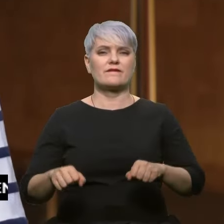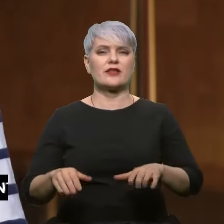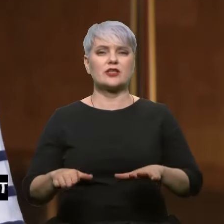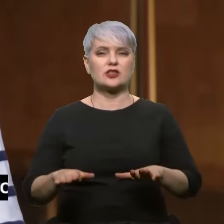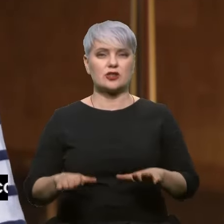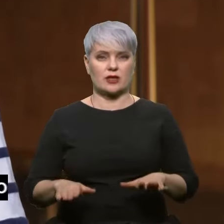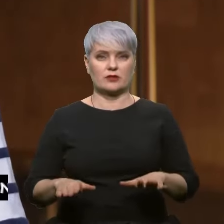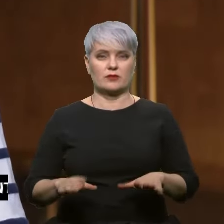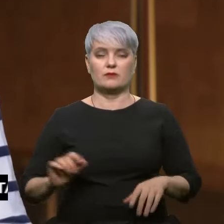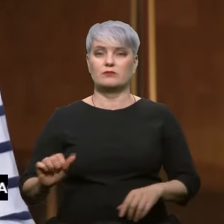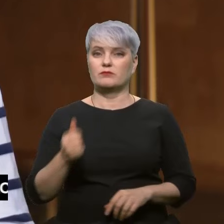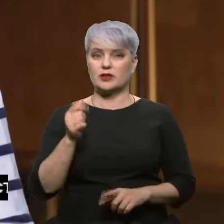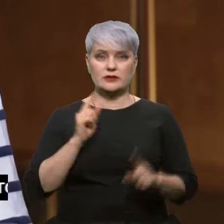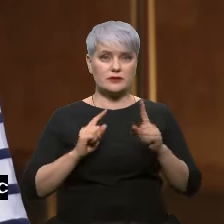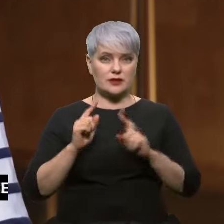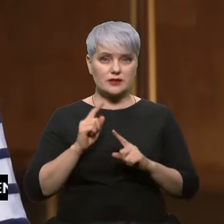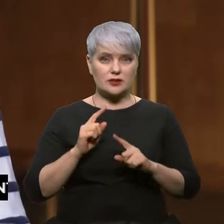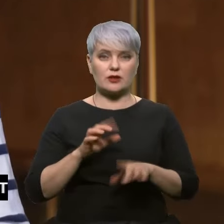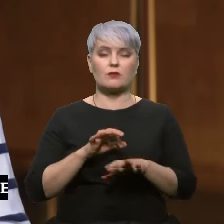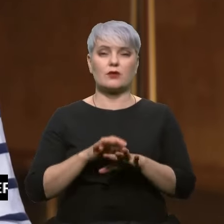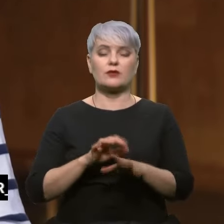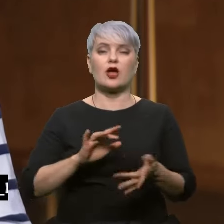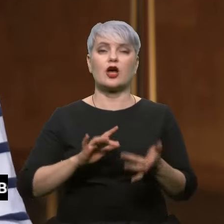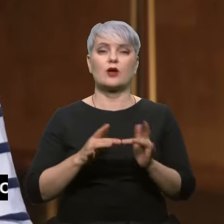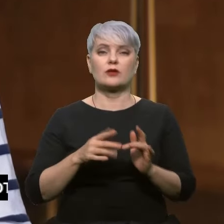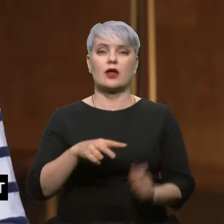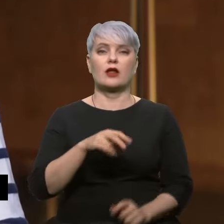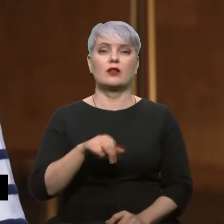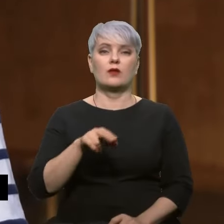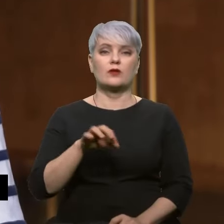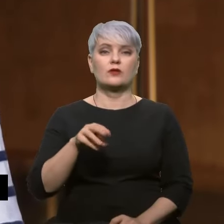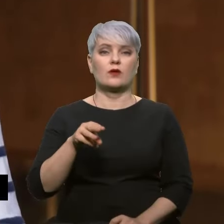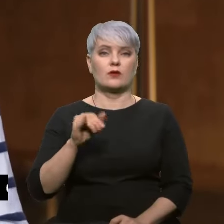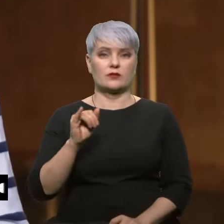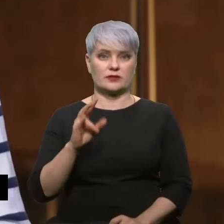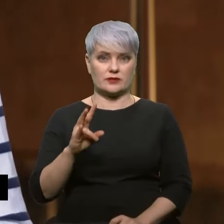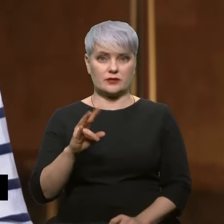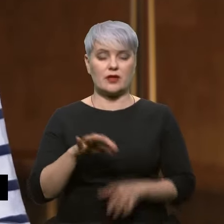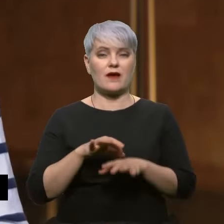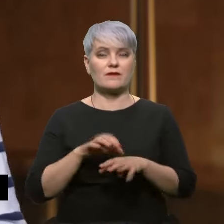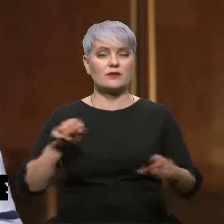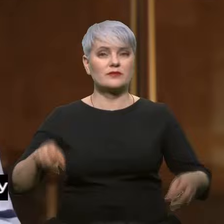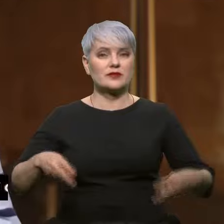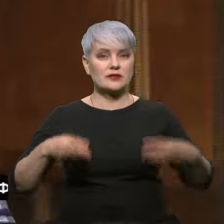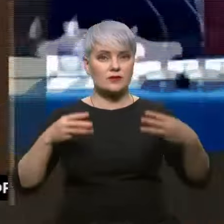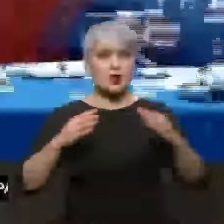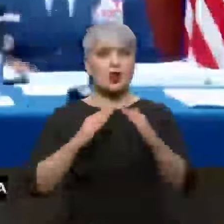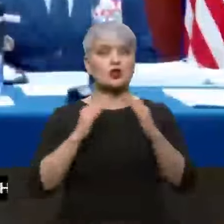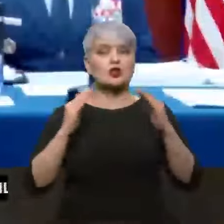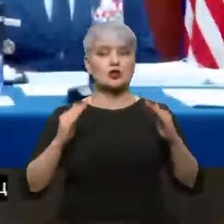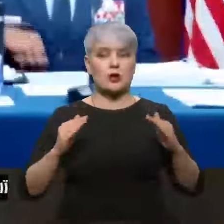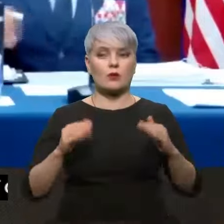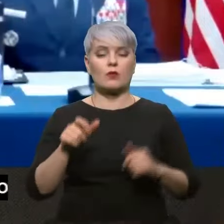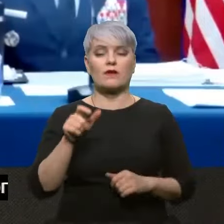«Рамштайн-засідання». Проходило воно онлайн. Ллойд Остін виходив на зв'язок із дому, він одужує після лікування раку і сказав, що почувається добре і